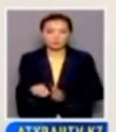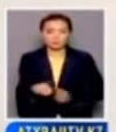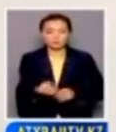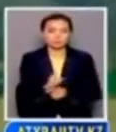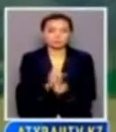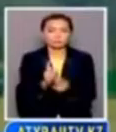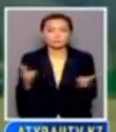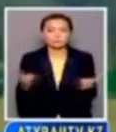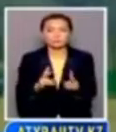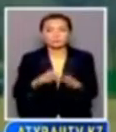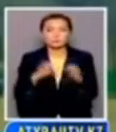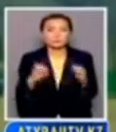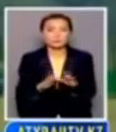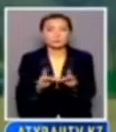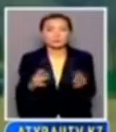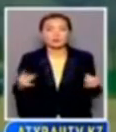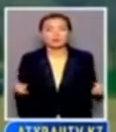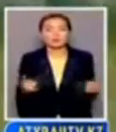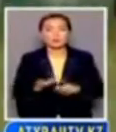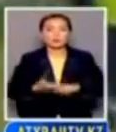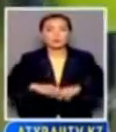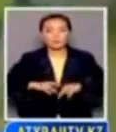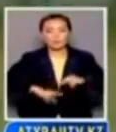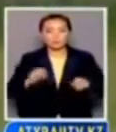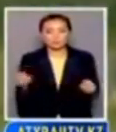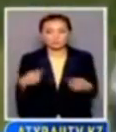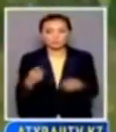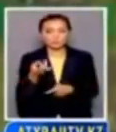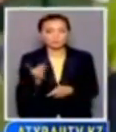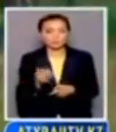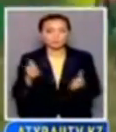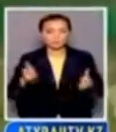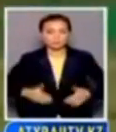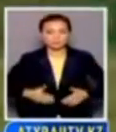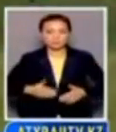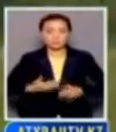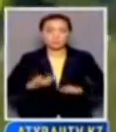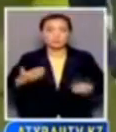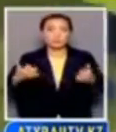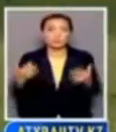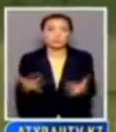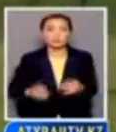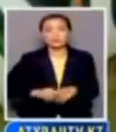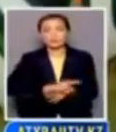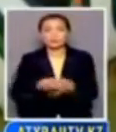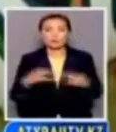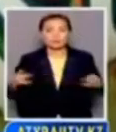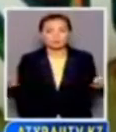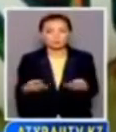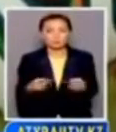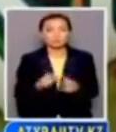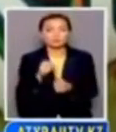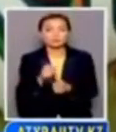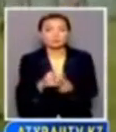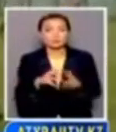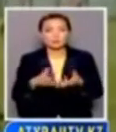тұруы тиіс. Комментатордың айтуынша, бұл саланың дамуын бірізге қою үшін алдымен қажетті жағдай жасау керек. Бұдан